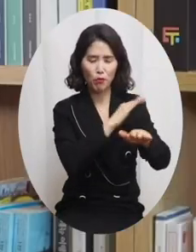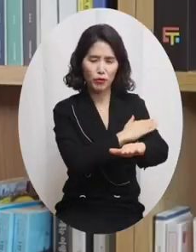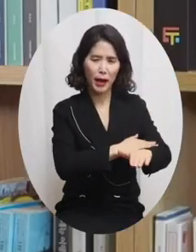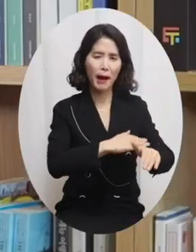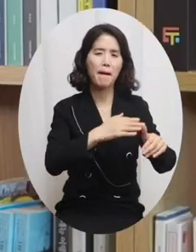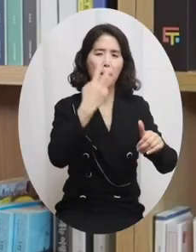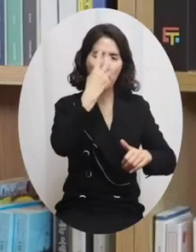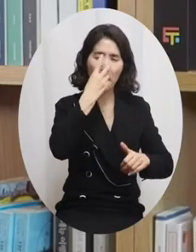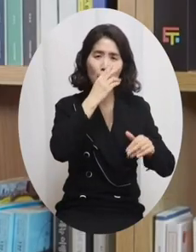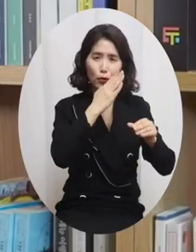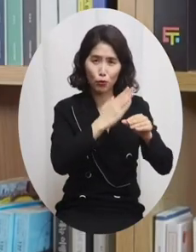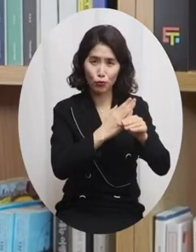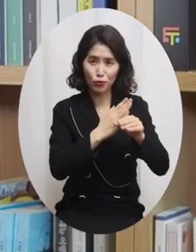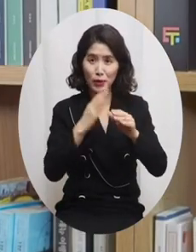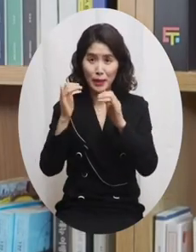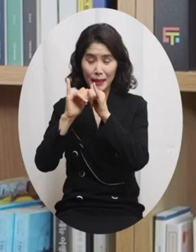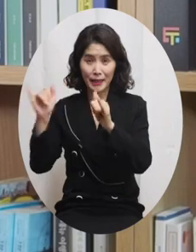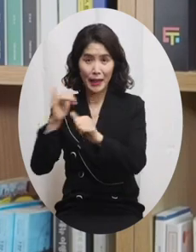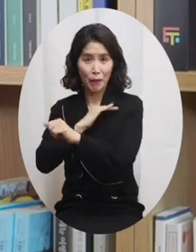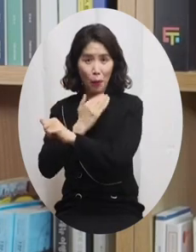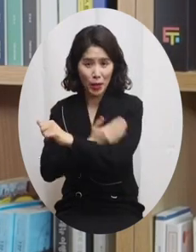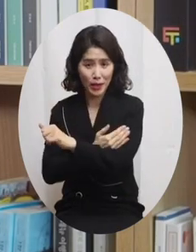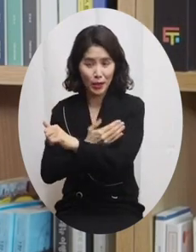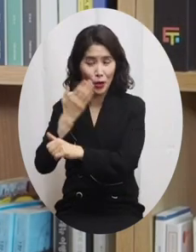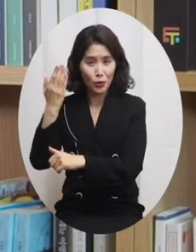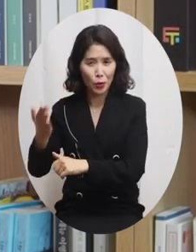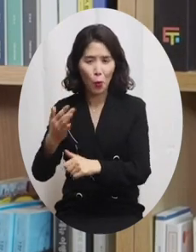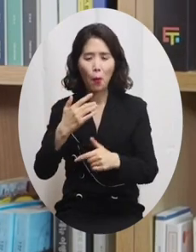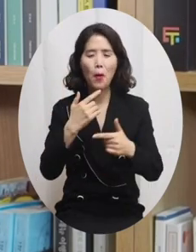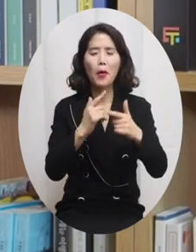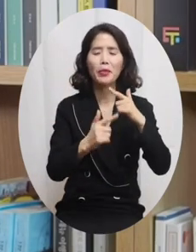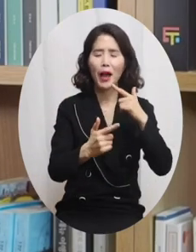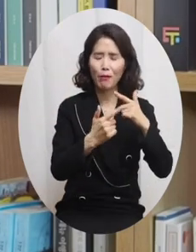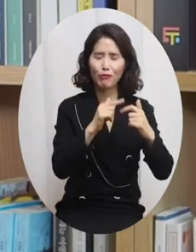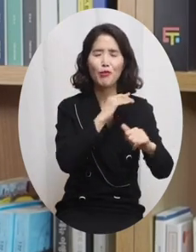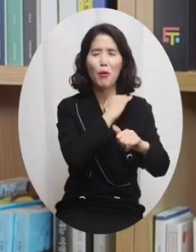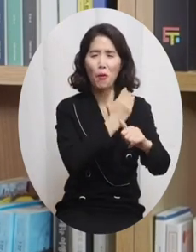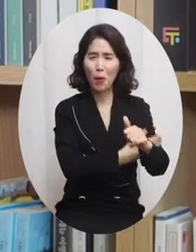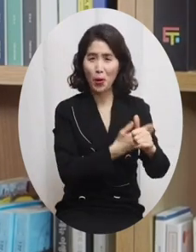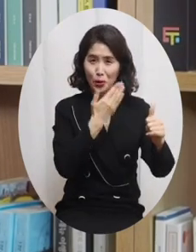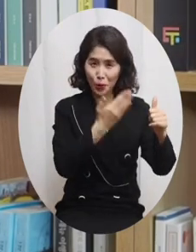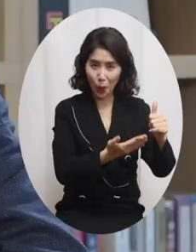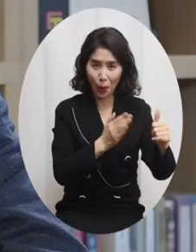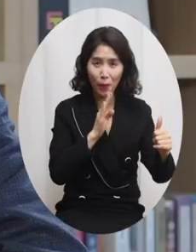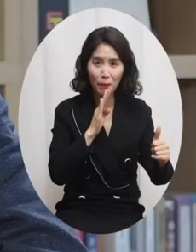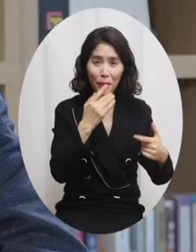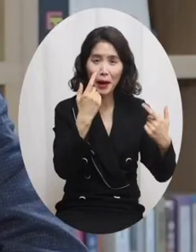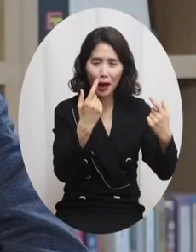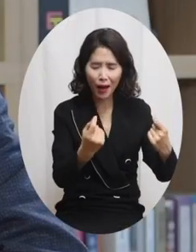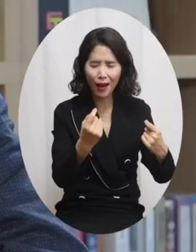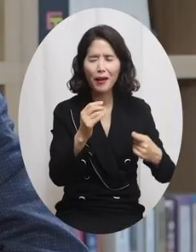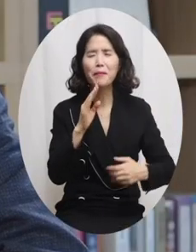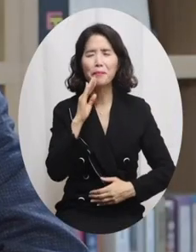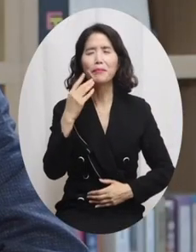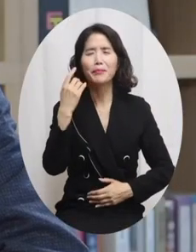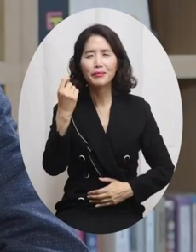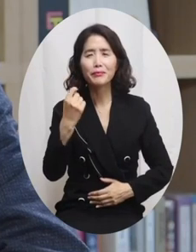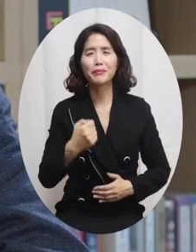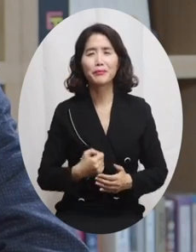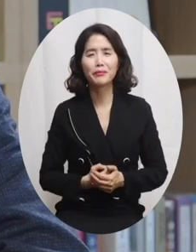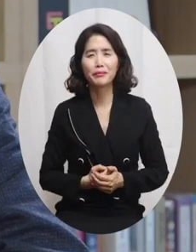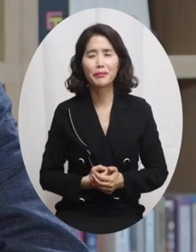거고 저 인권에 주듯이 목권을 부여를 하신 거네요? 네, 맞습니다. 예, 예. 그런 거에 대해서 그리고